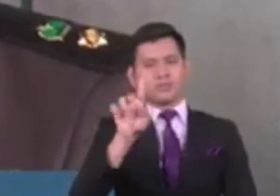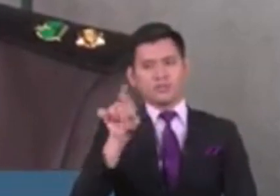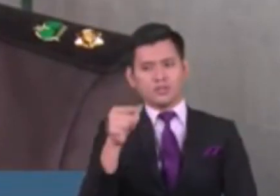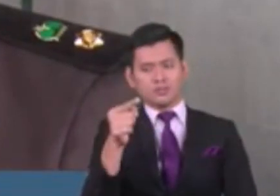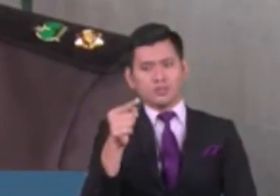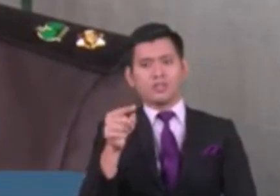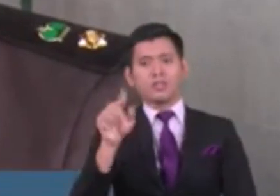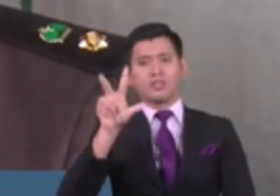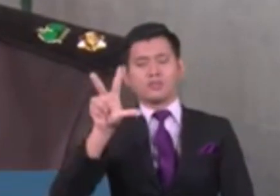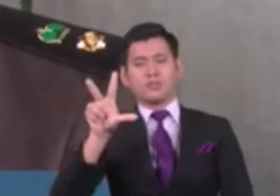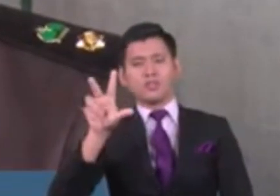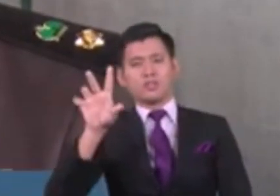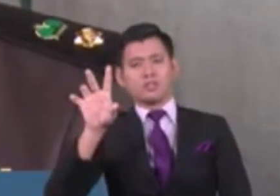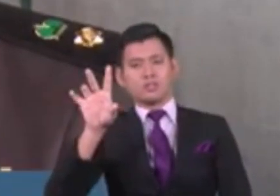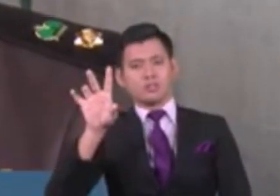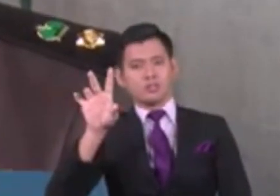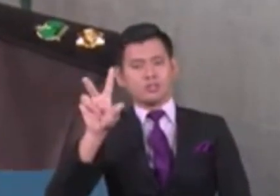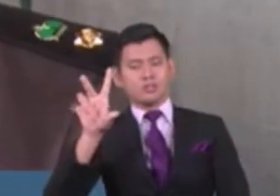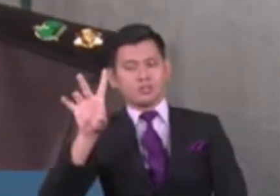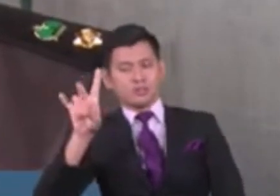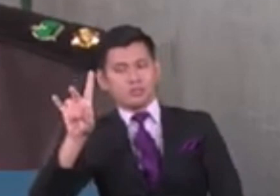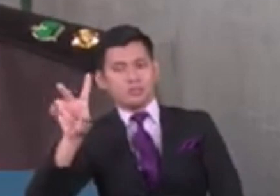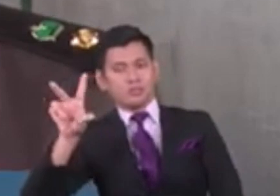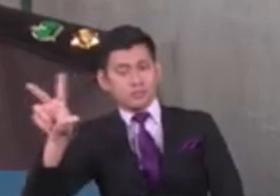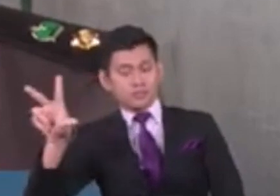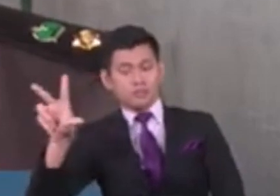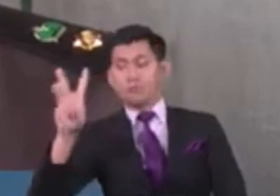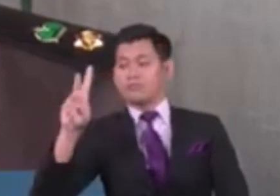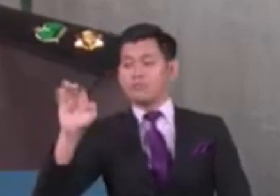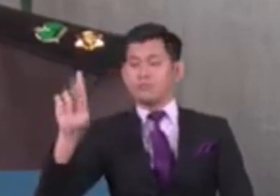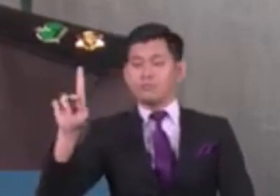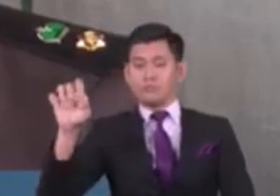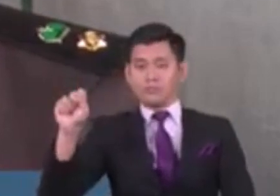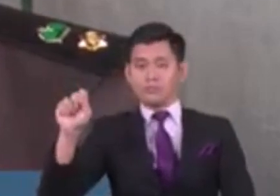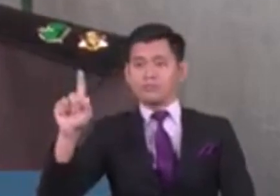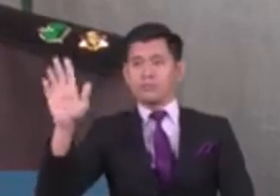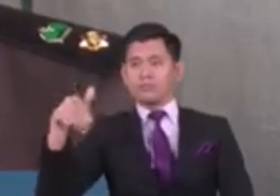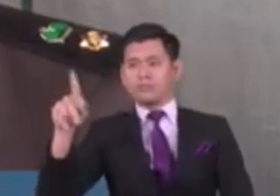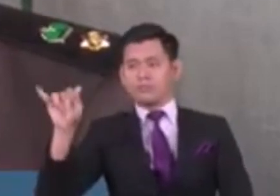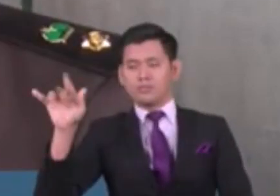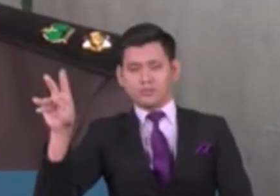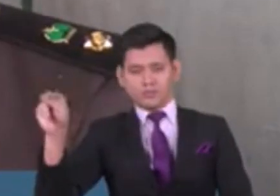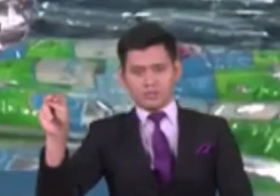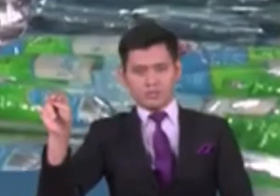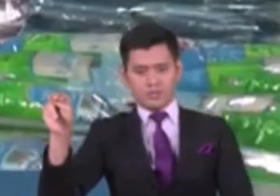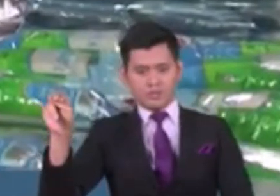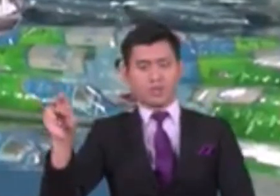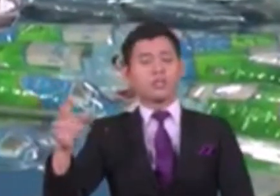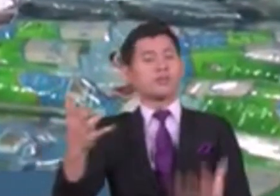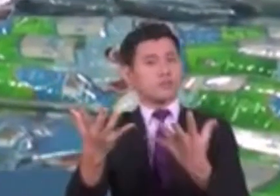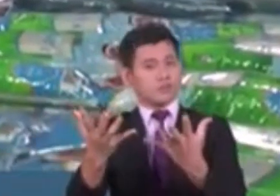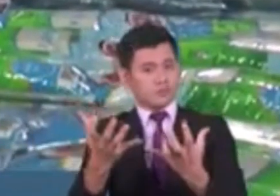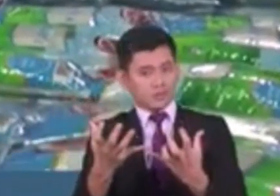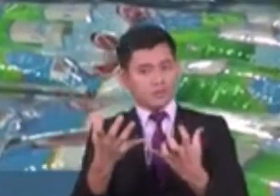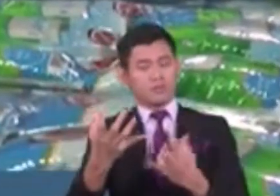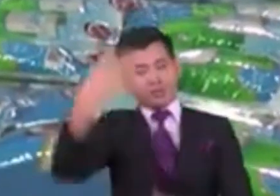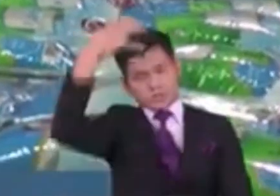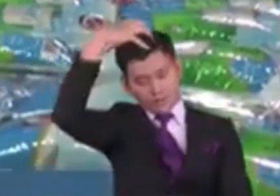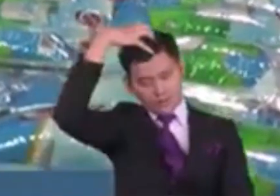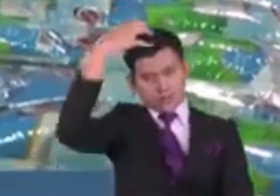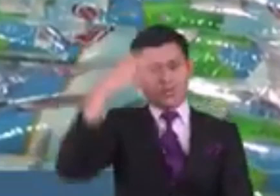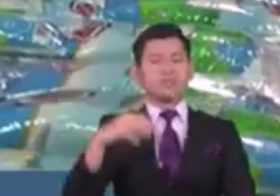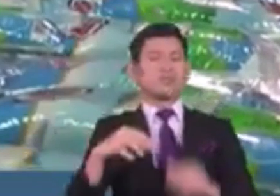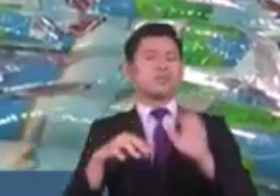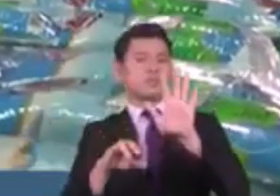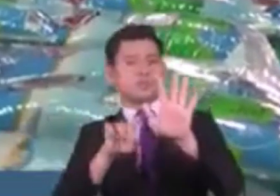107,553 metrik tan. Okay. Keperluan di negeri Selangor sebulan adalah 45,500 untuk 7